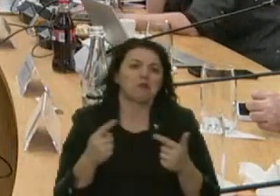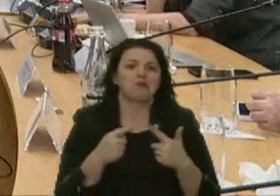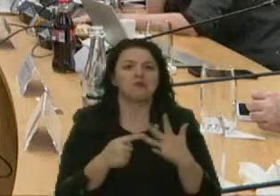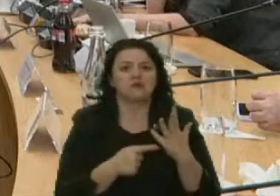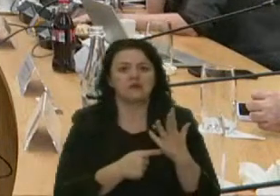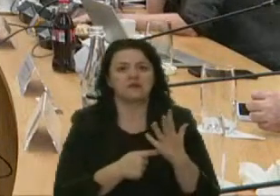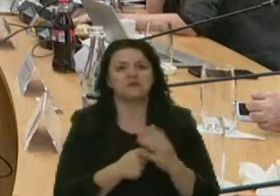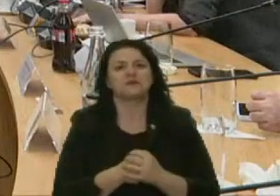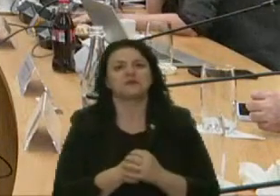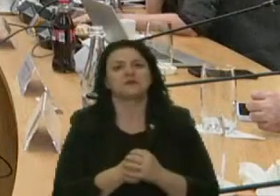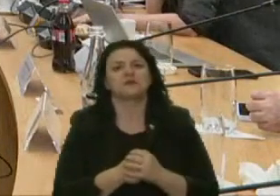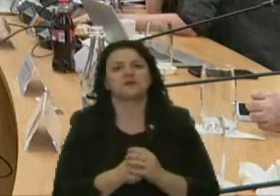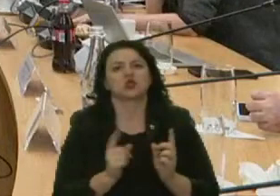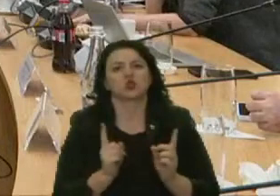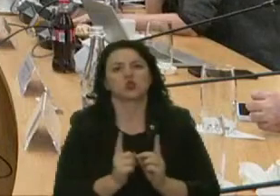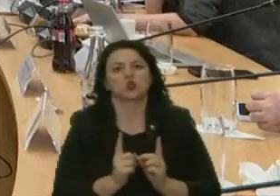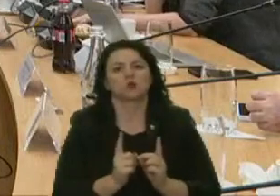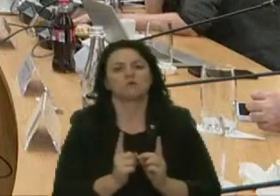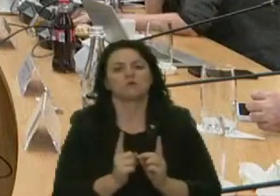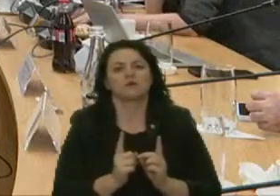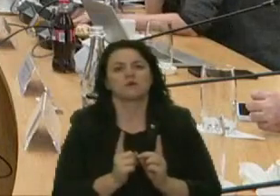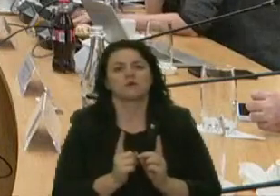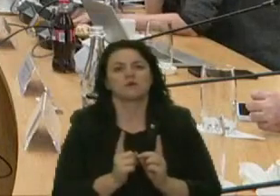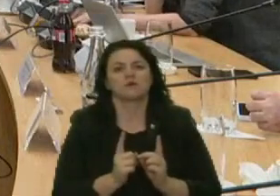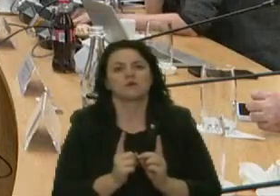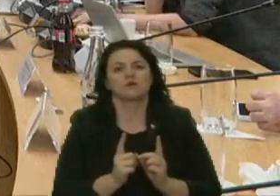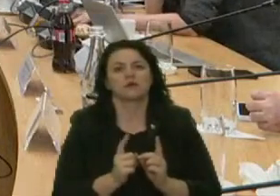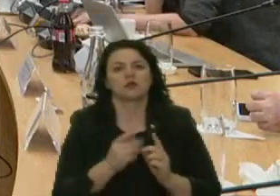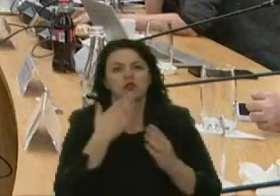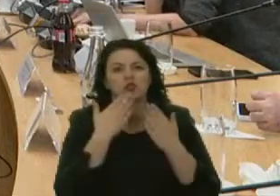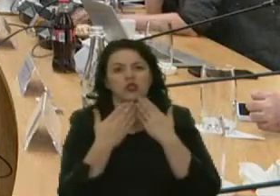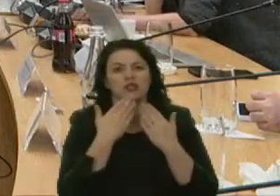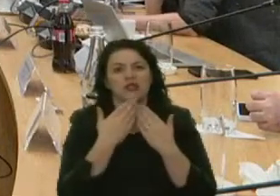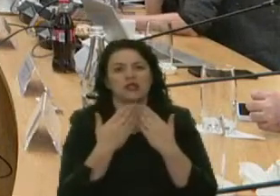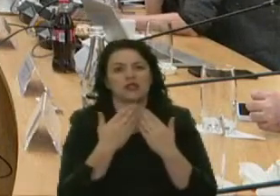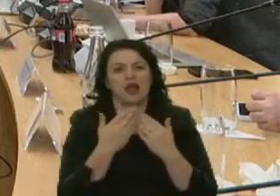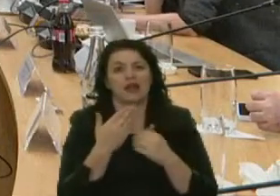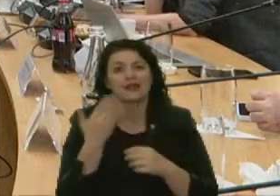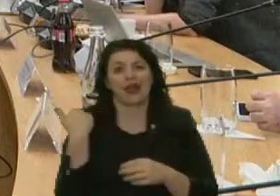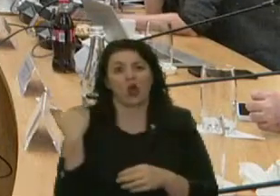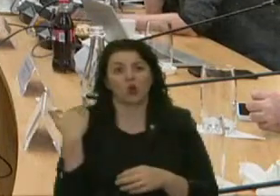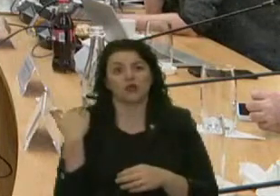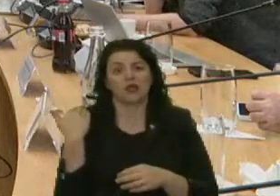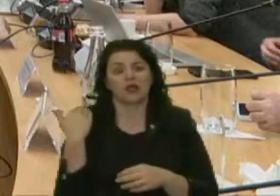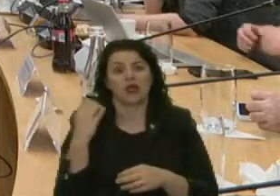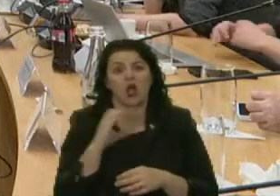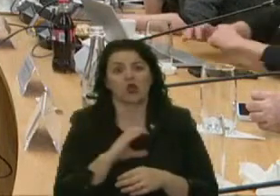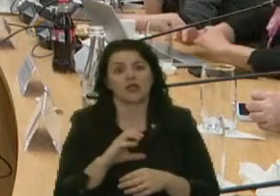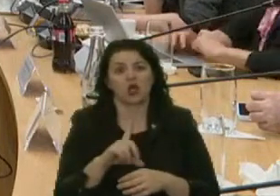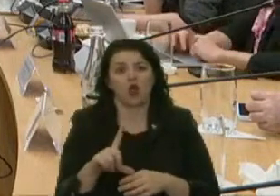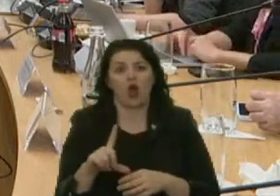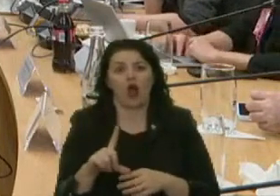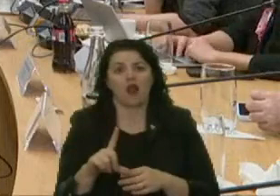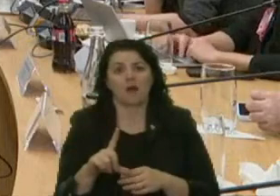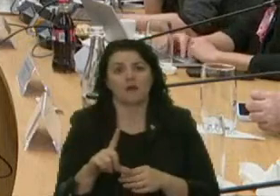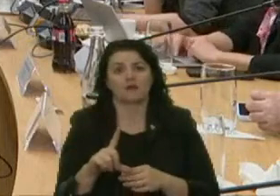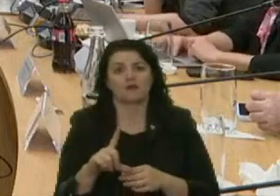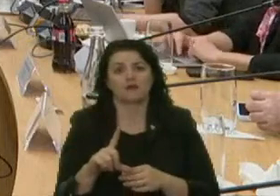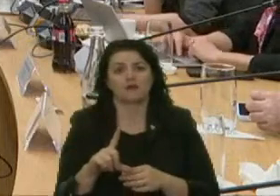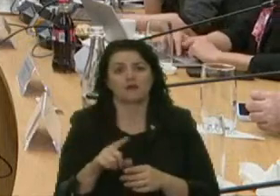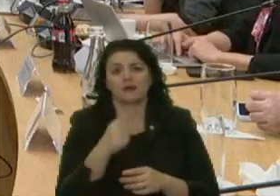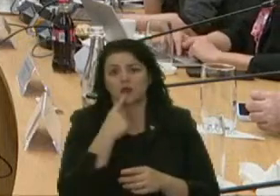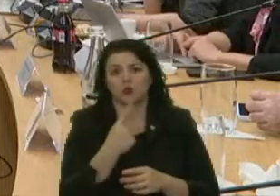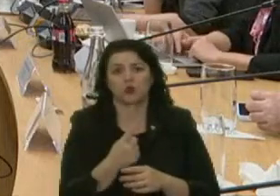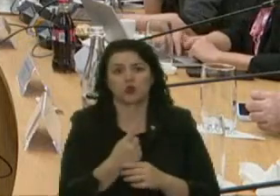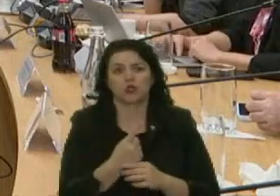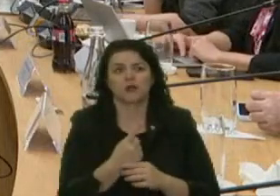ă foarte scurt la la ședința trecută de de consiliul local s a